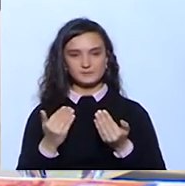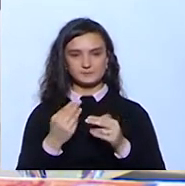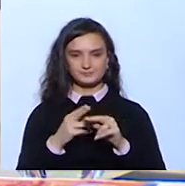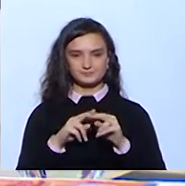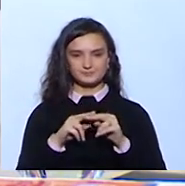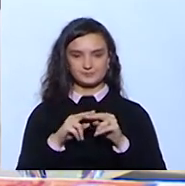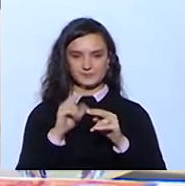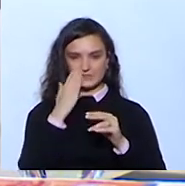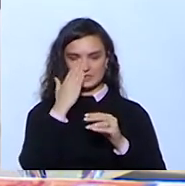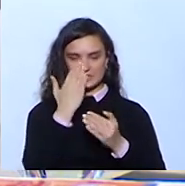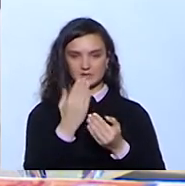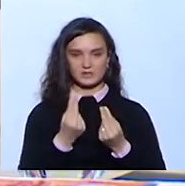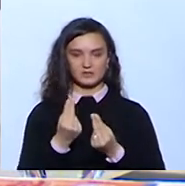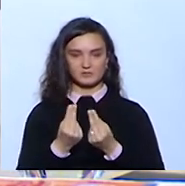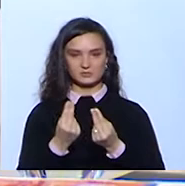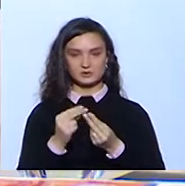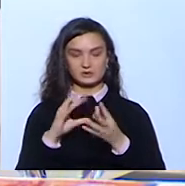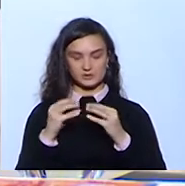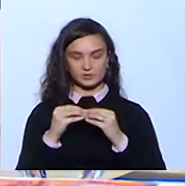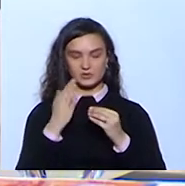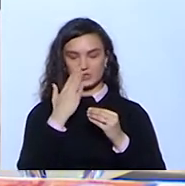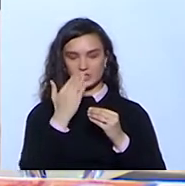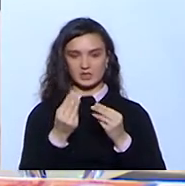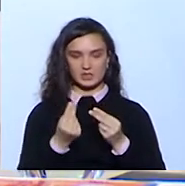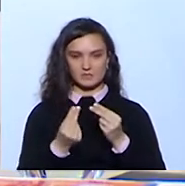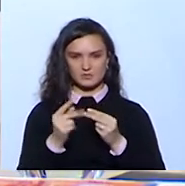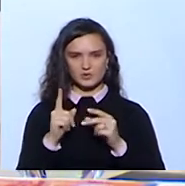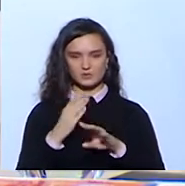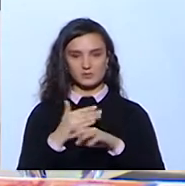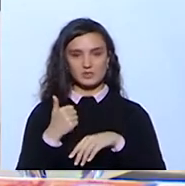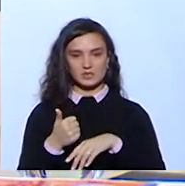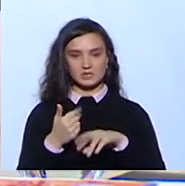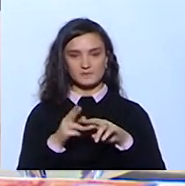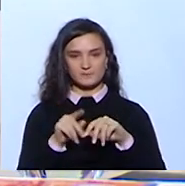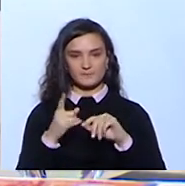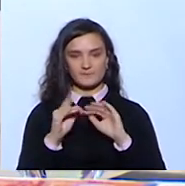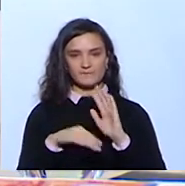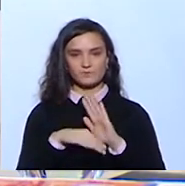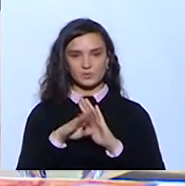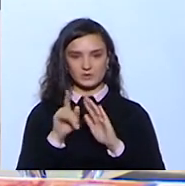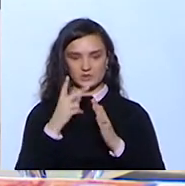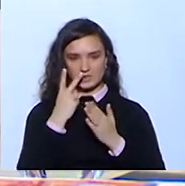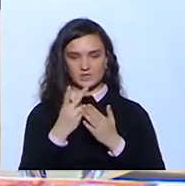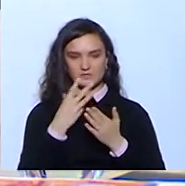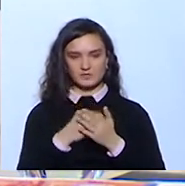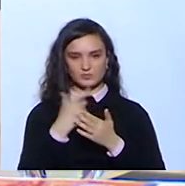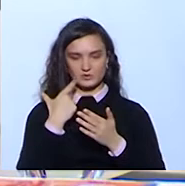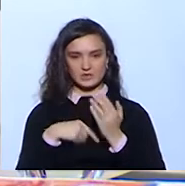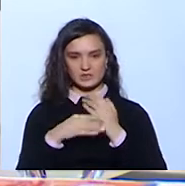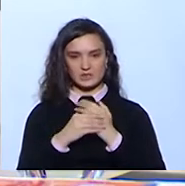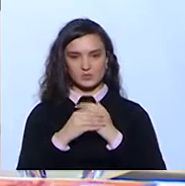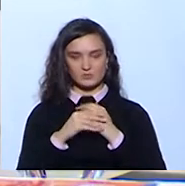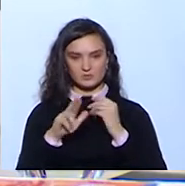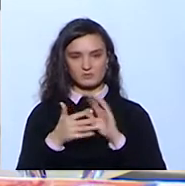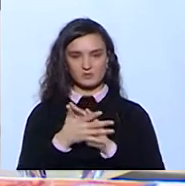ეს არის სარკის წინ თამაში. და ზოგადად სარკის წინ თამაში რატომ არის კარგი? ამ დროს ბავშვი უკეთ დაინახავს საკუთარ სხეულს